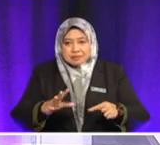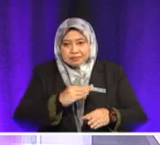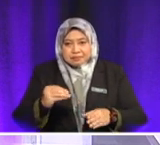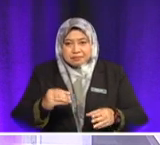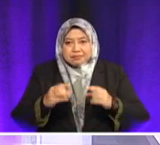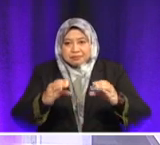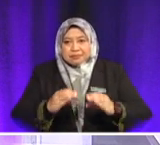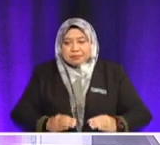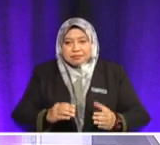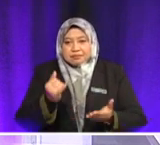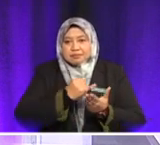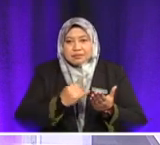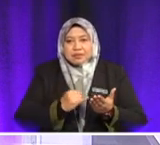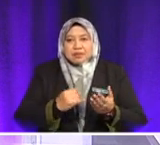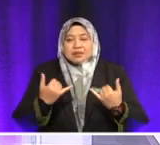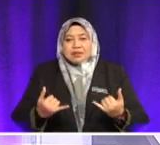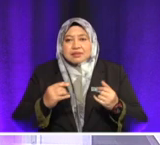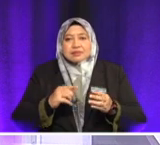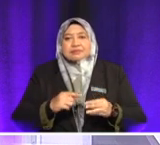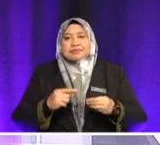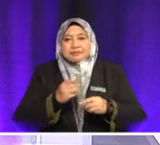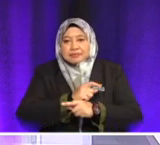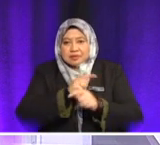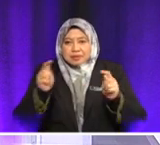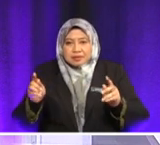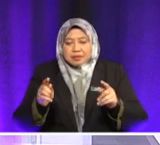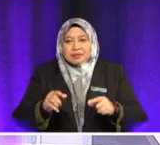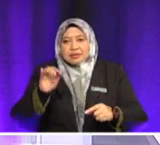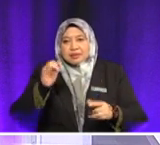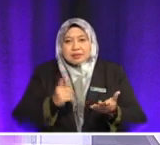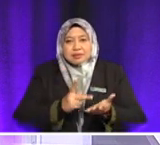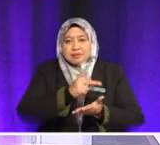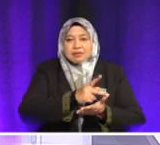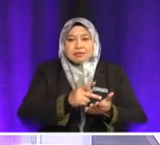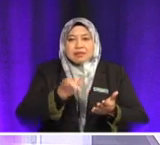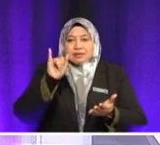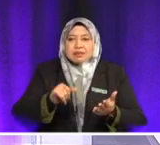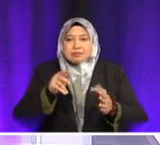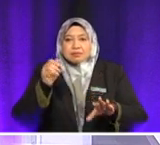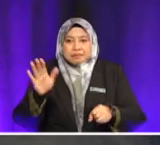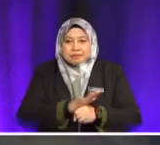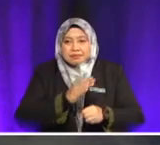jenis Semen ini ceinggo asli yang memenuhi syarat syarat